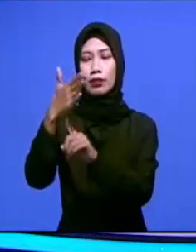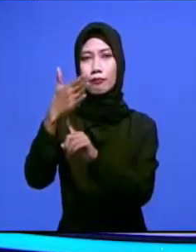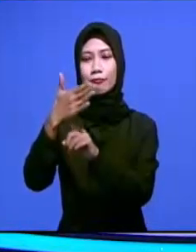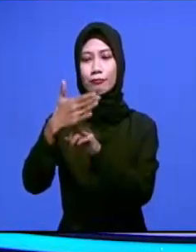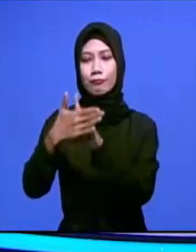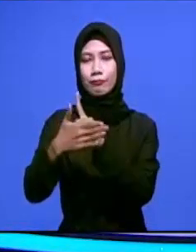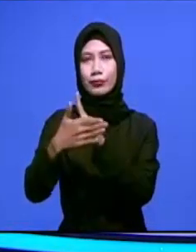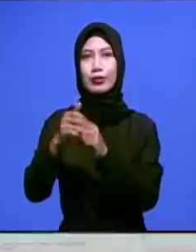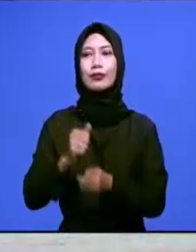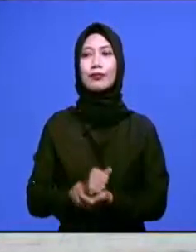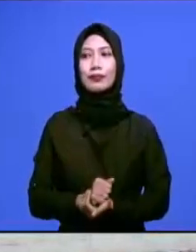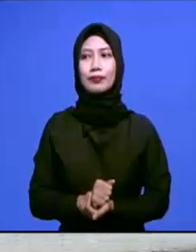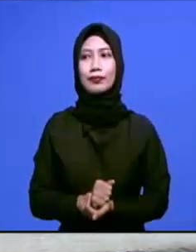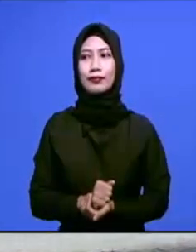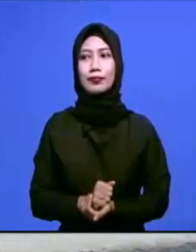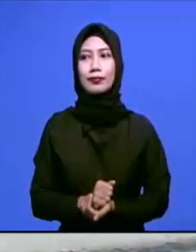Merauke